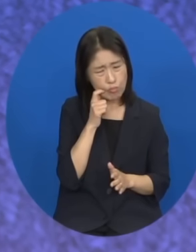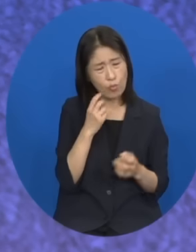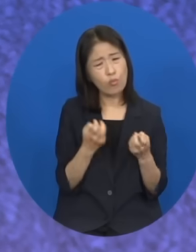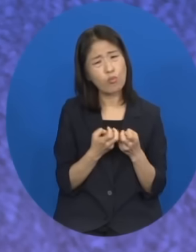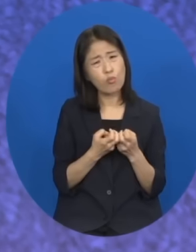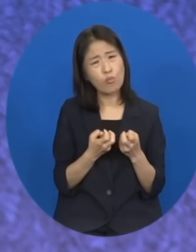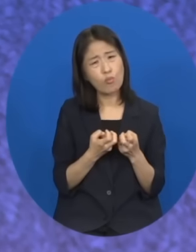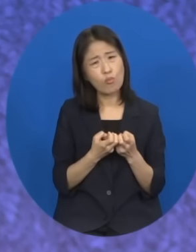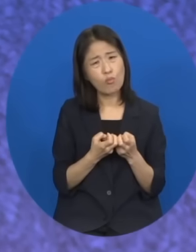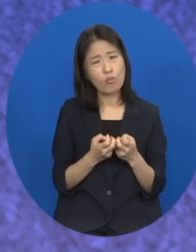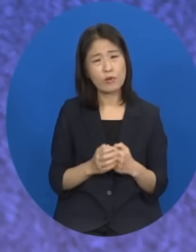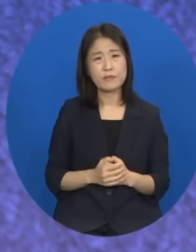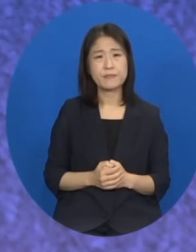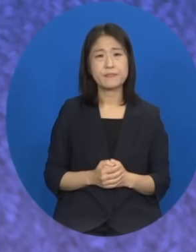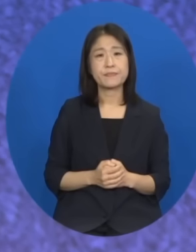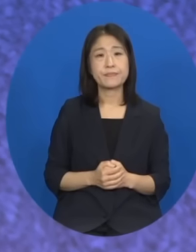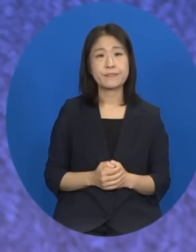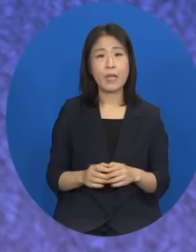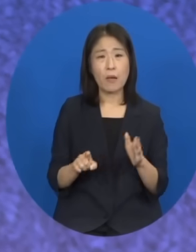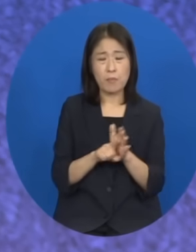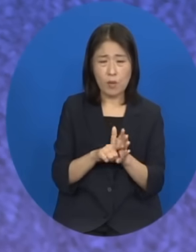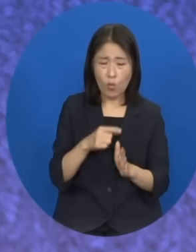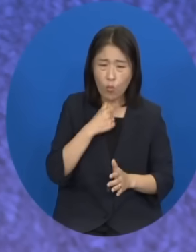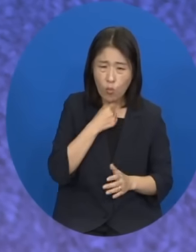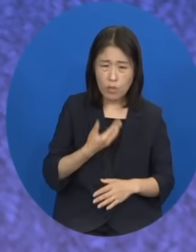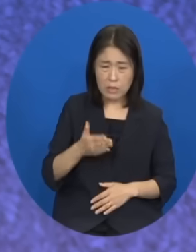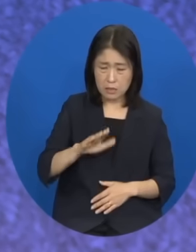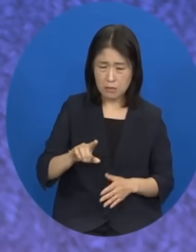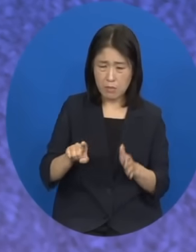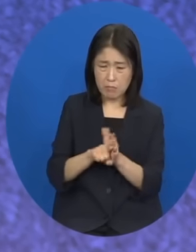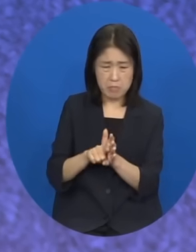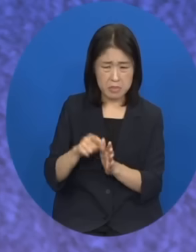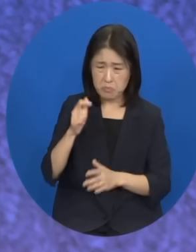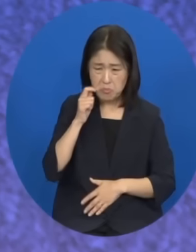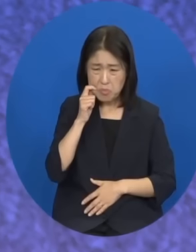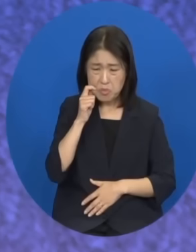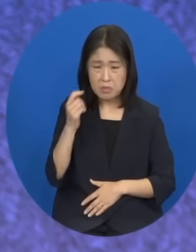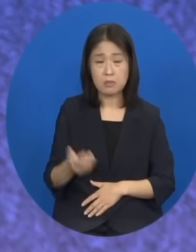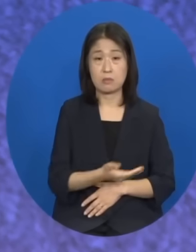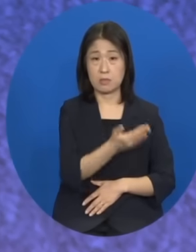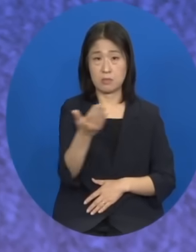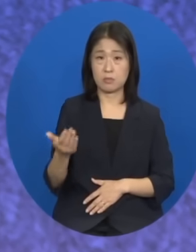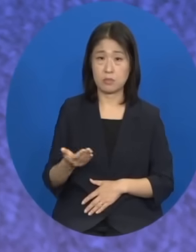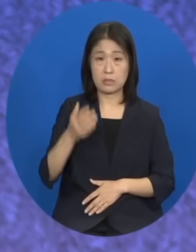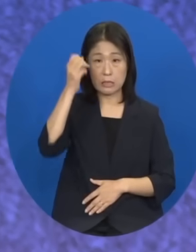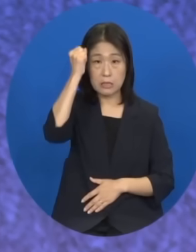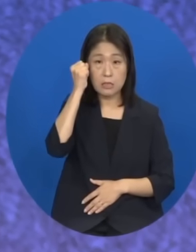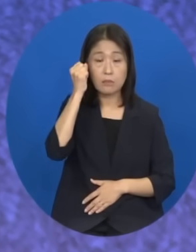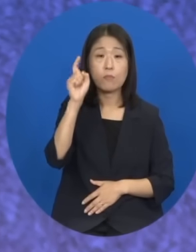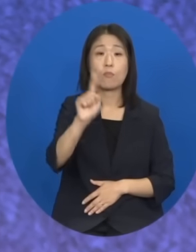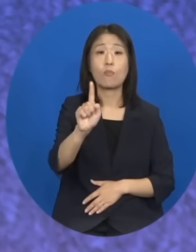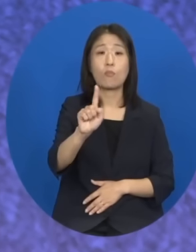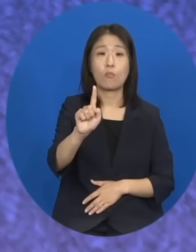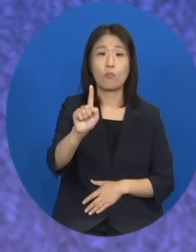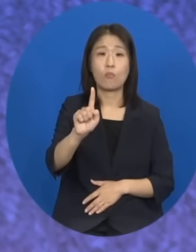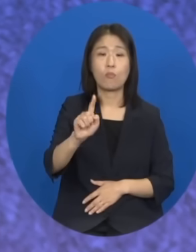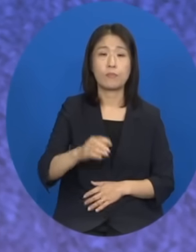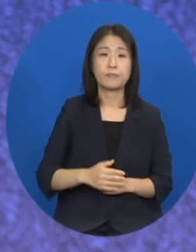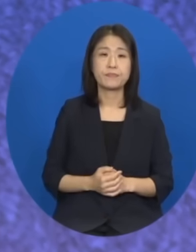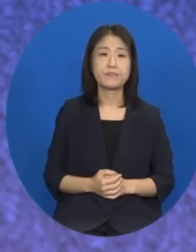여러분, 믿고 싶어도 믿어지지 않으시는 분들 꼭 기억하셔야 돼요.